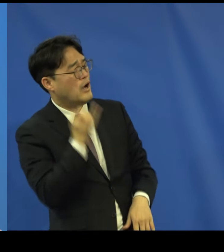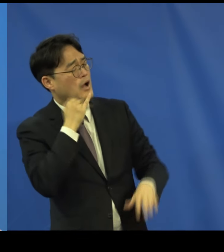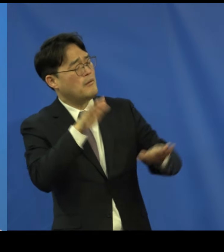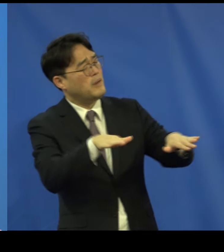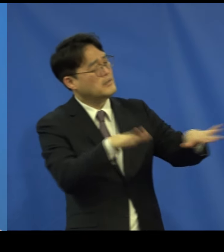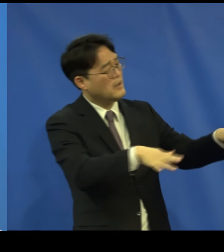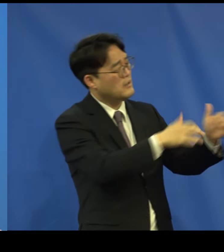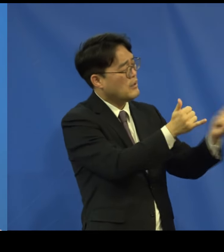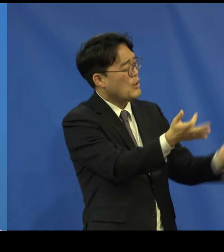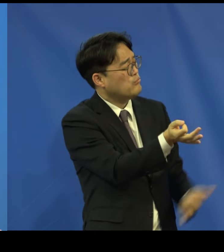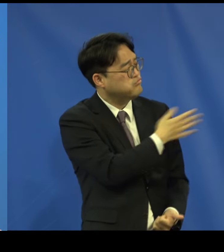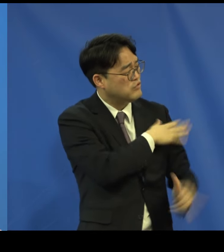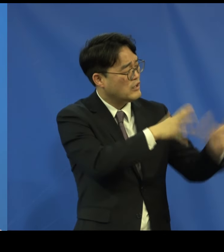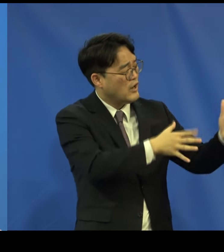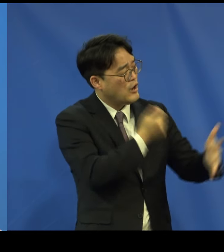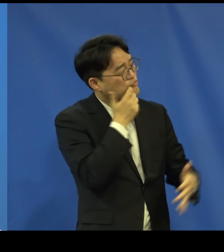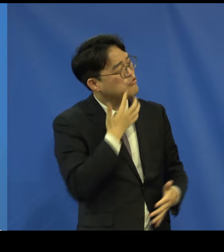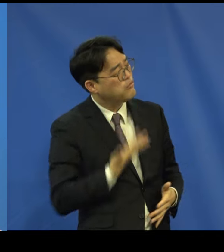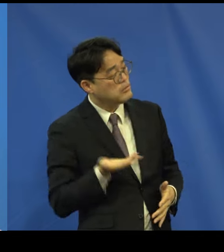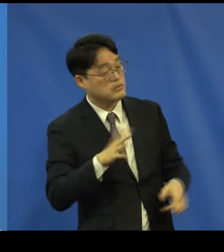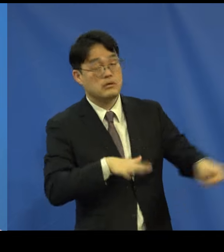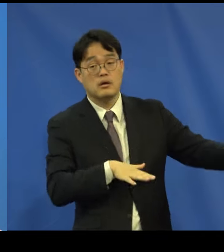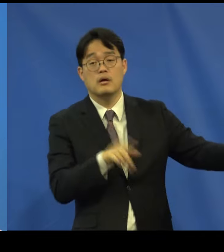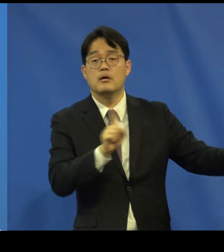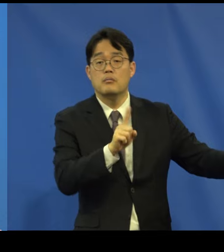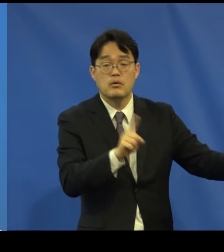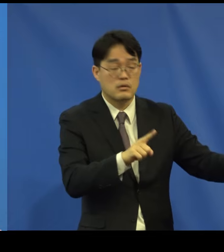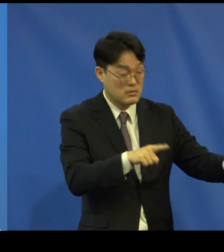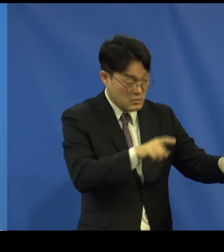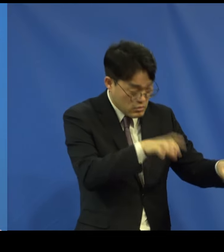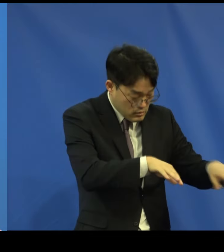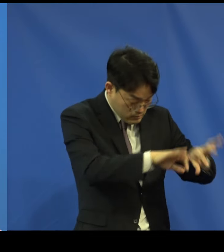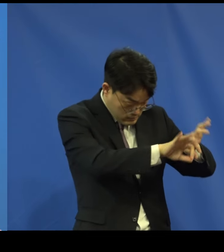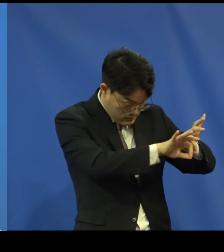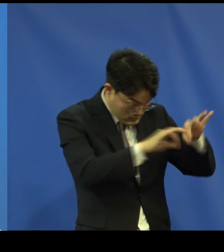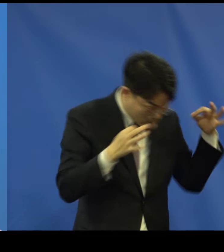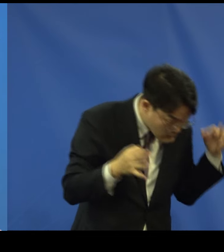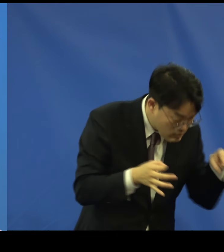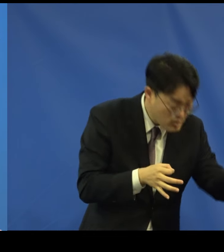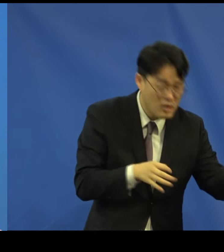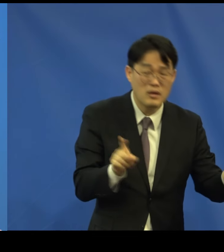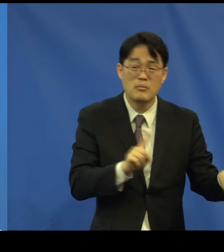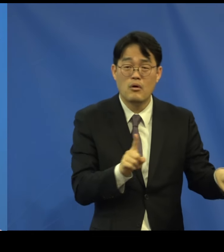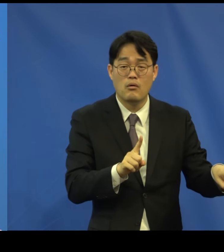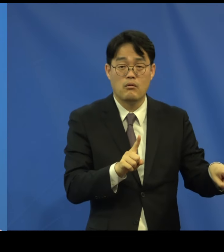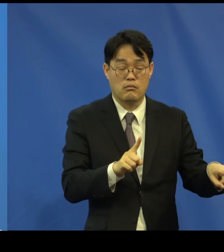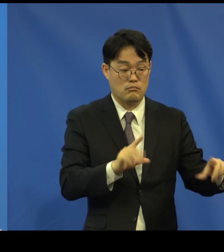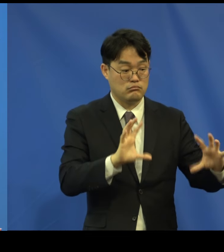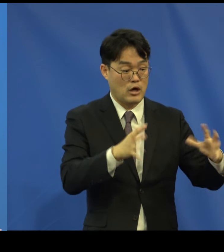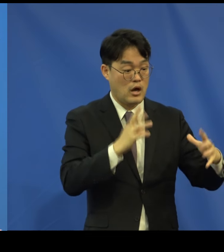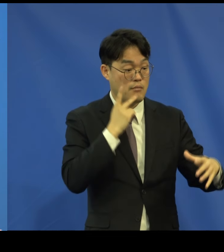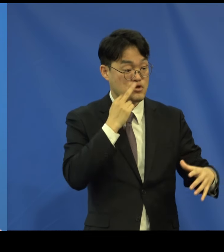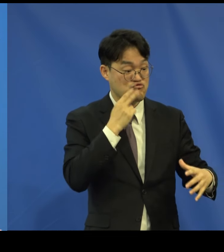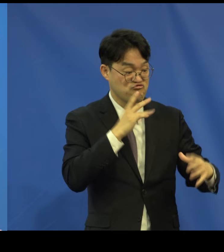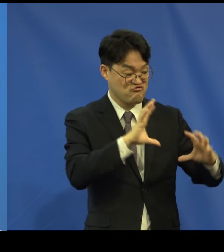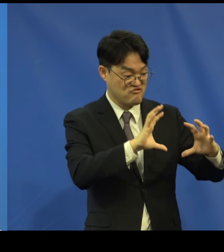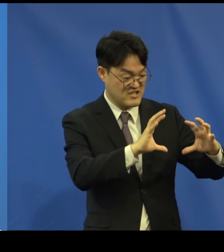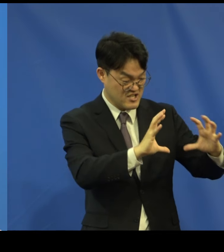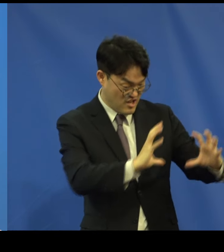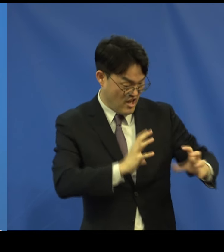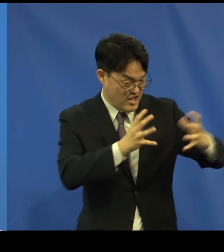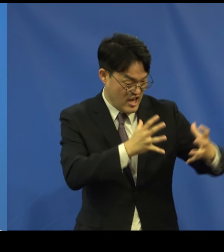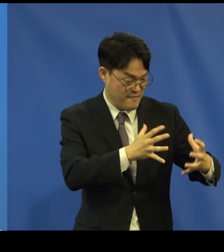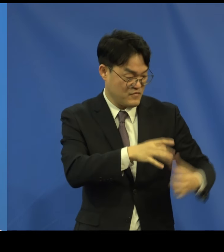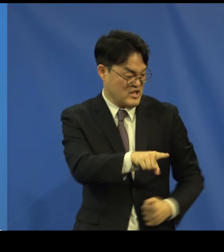도로를 얼마나 살벌하게 만들어 놓는지. 세계 최대 경제 대국 안에 홈리스라니 깜짝 놀라요. 마약 환자들이 그냥 거리를